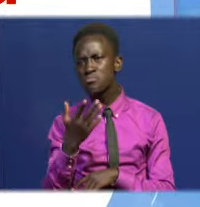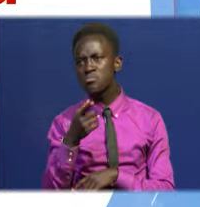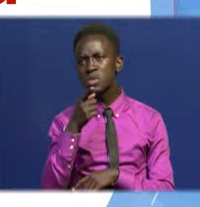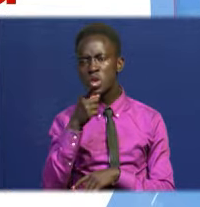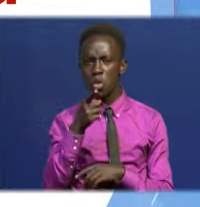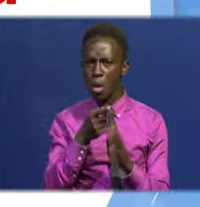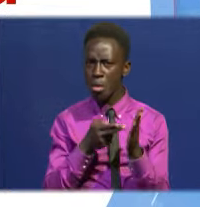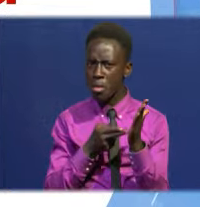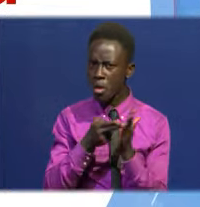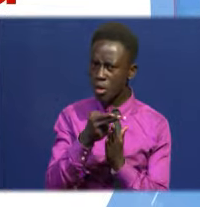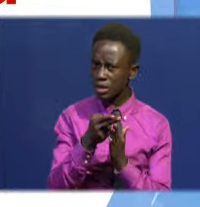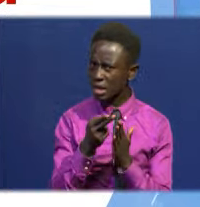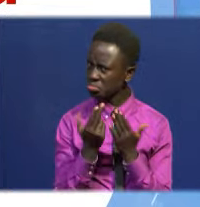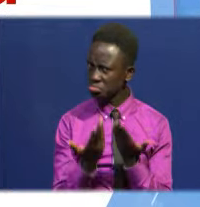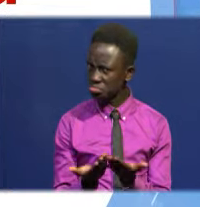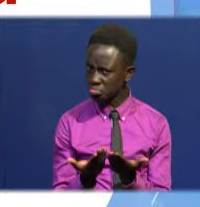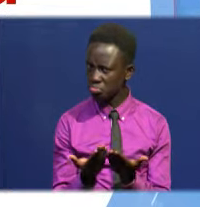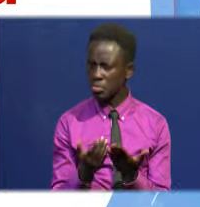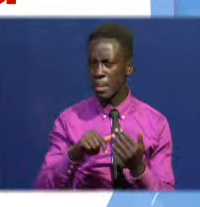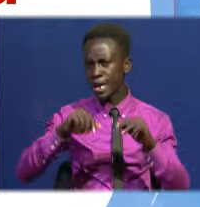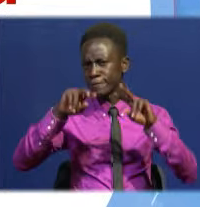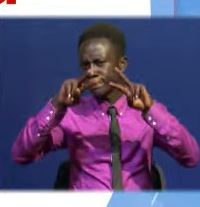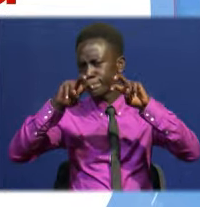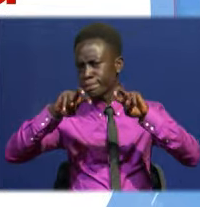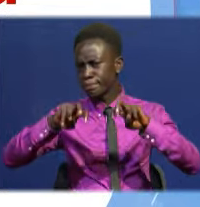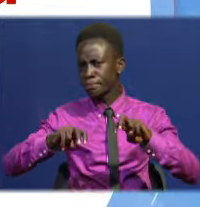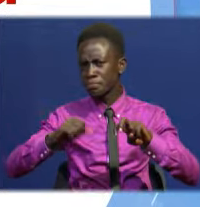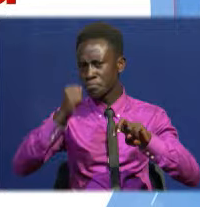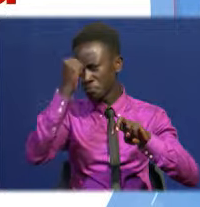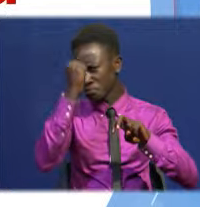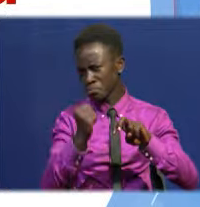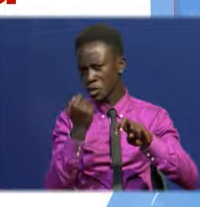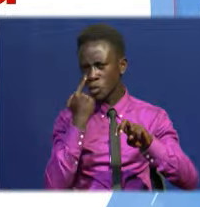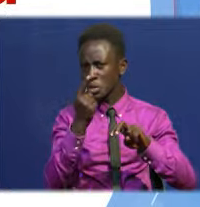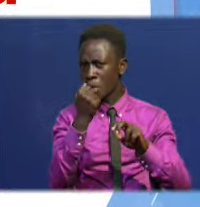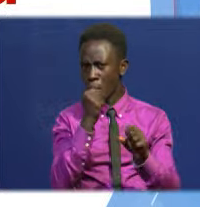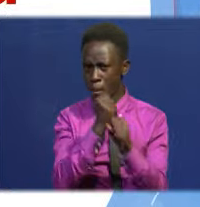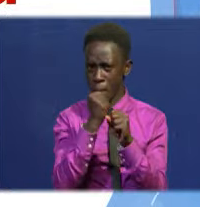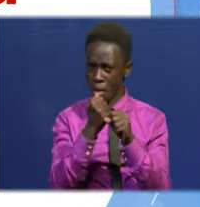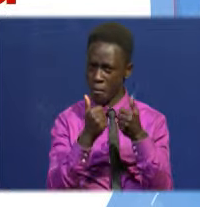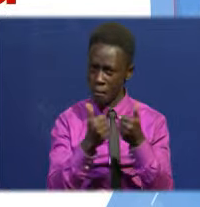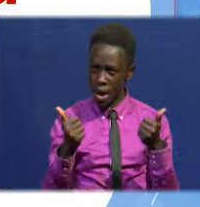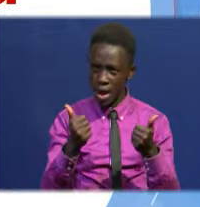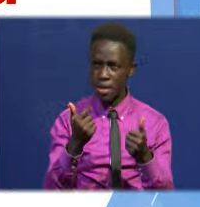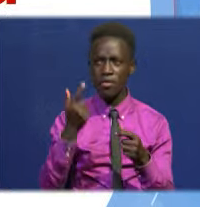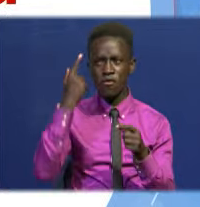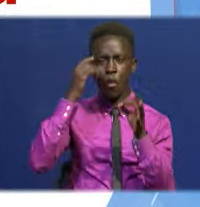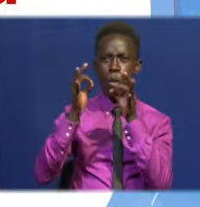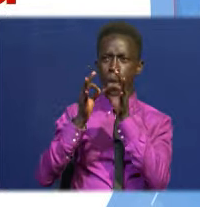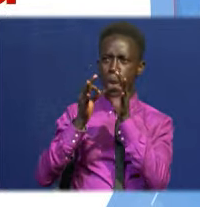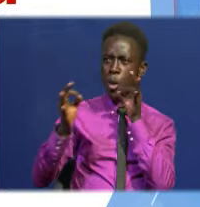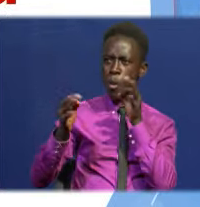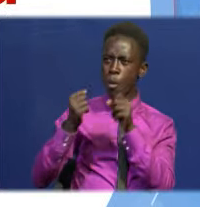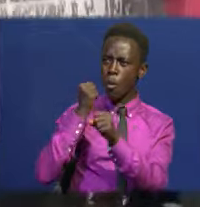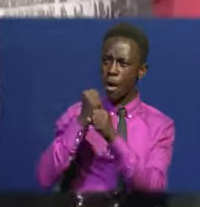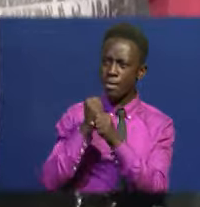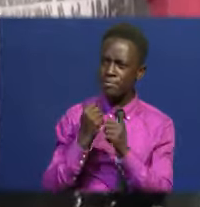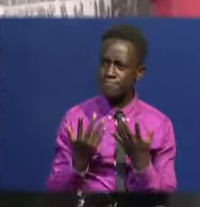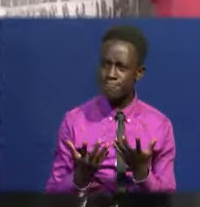lazima pia wakuwa wamekuchunguza. Wamejua wewe ni mtu unaweza fanya kazi vizuri, hauna mkono mrefu. Kama